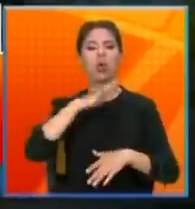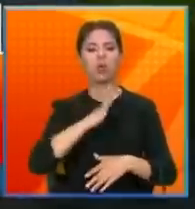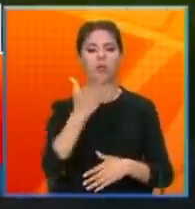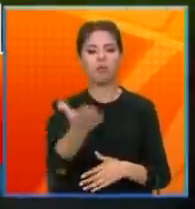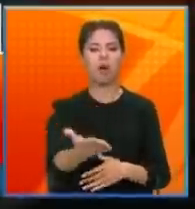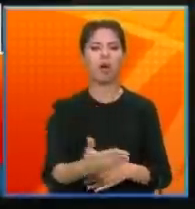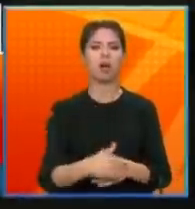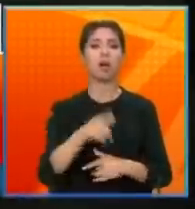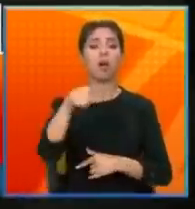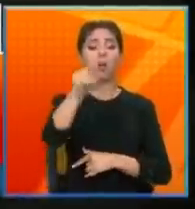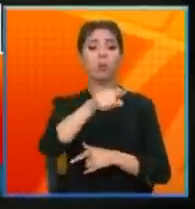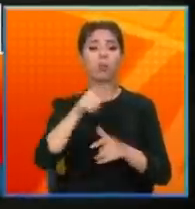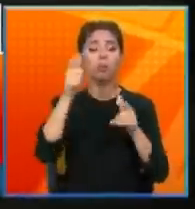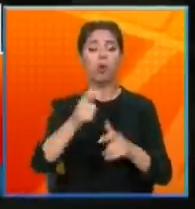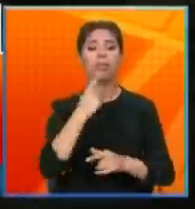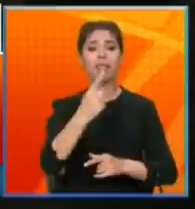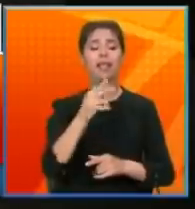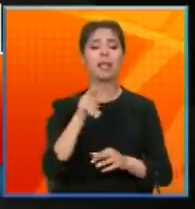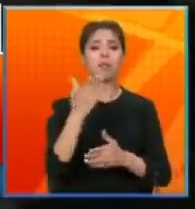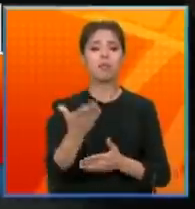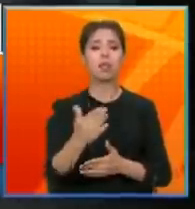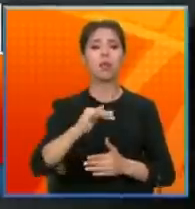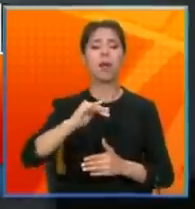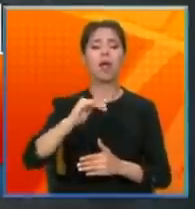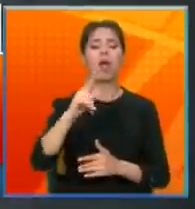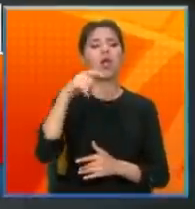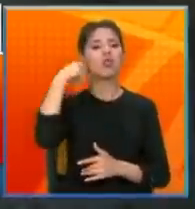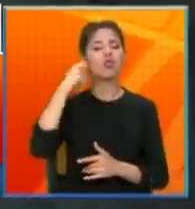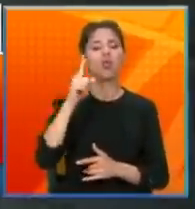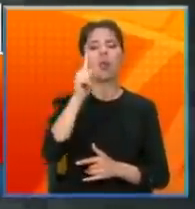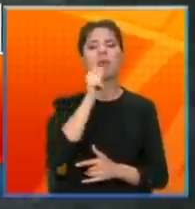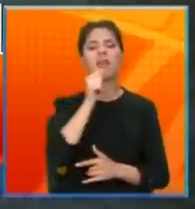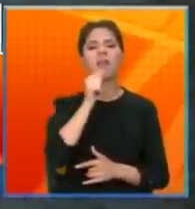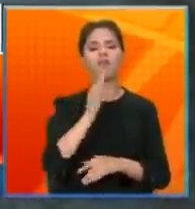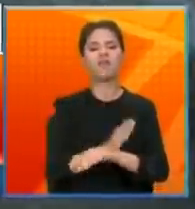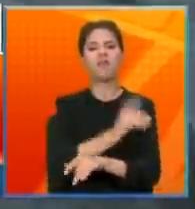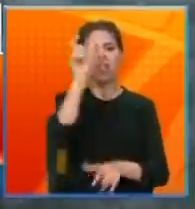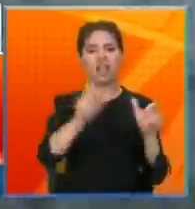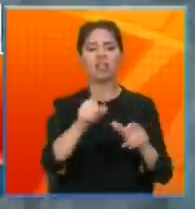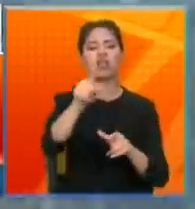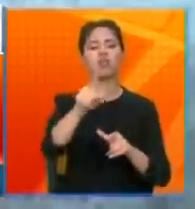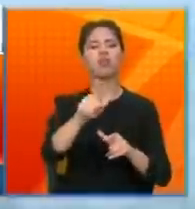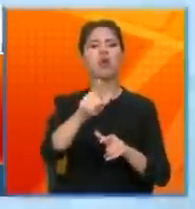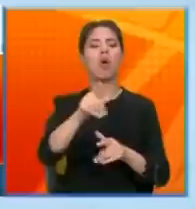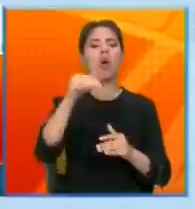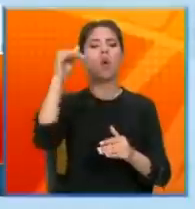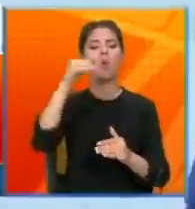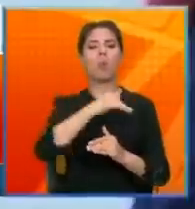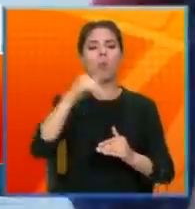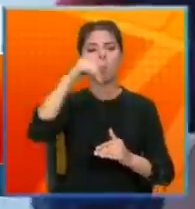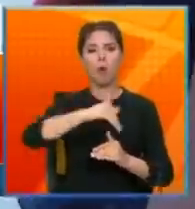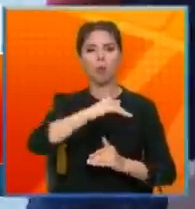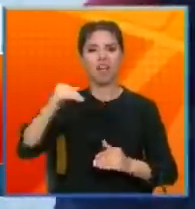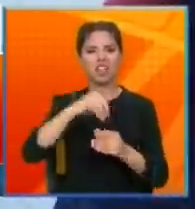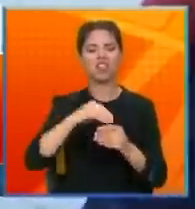burası. Ve yine dediğimiz gibi bir yabancı uyruklu vatandaş da yine bugün burada bodrum katta hayatını